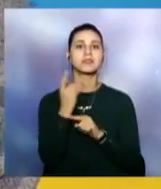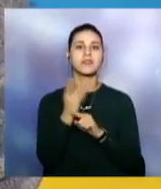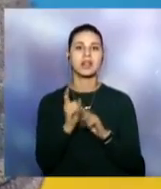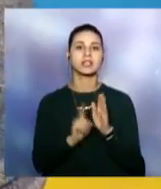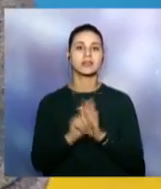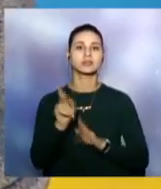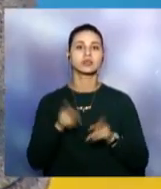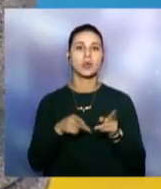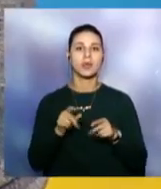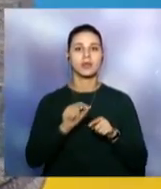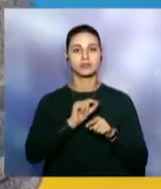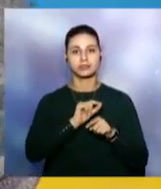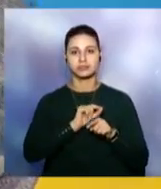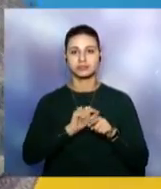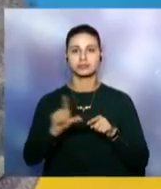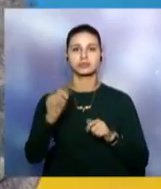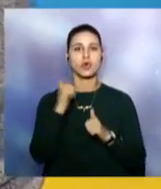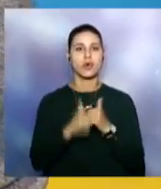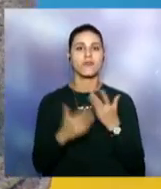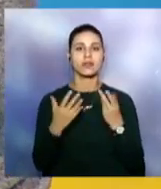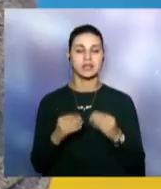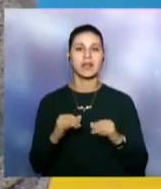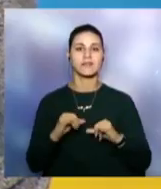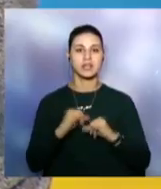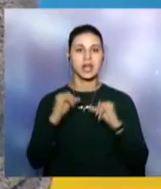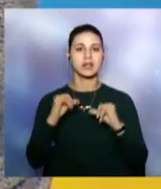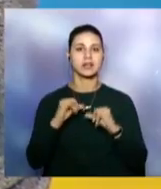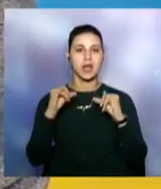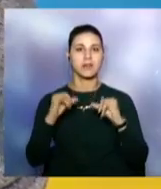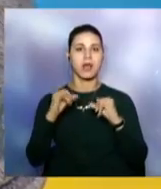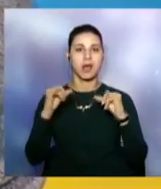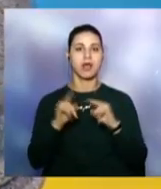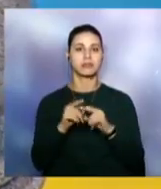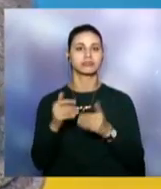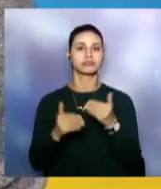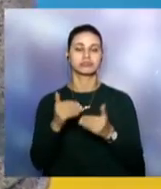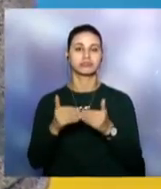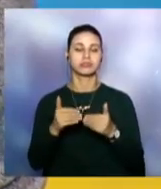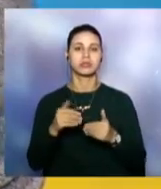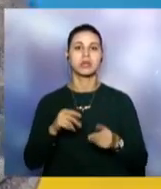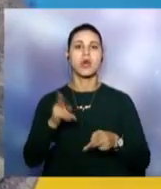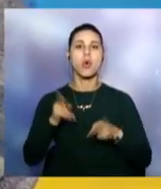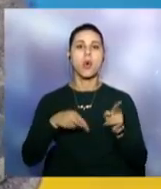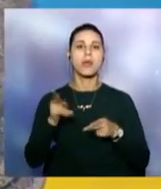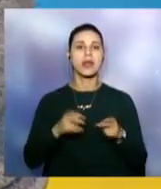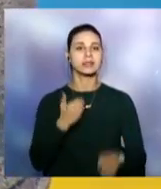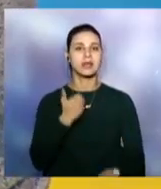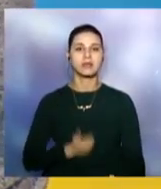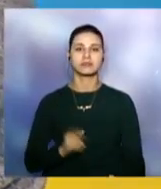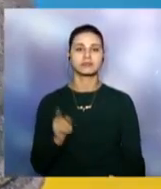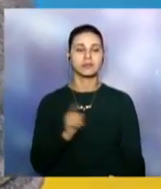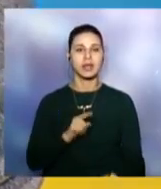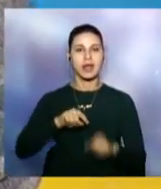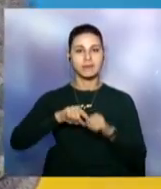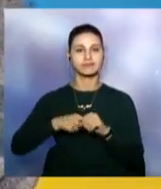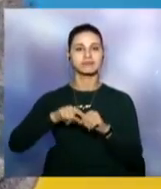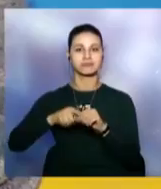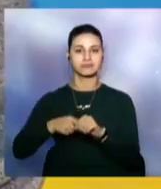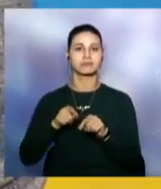და მის მერე ყოველდღიურად ვითარდება და ვითარდება ლაპარასკოპიური ქირურგია და იდერგება ფართოდ ბავშვთა ასაკშიც, იმიტომ